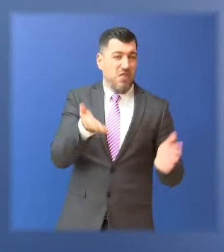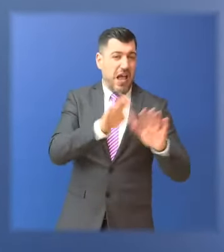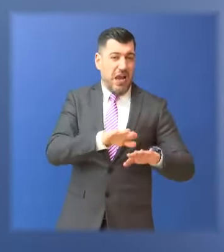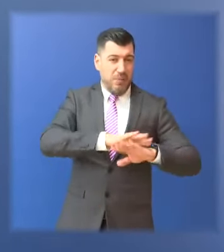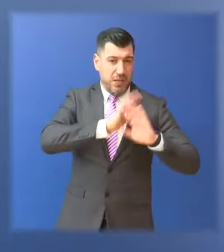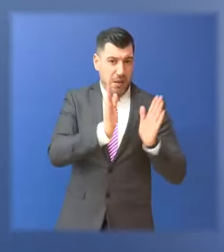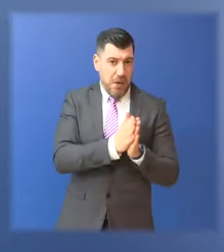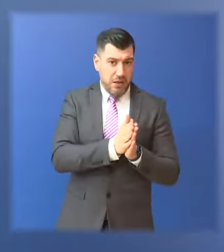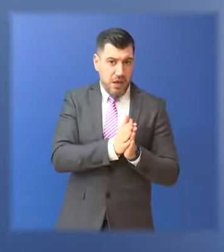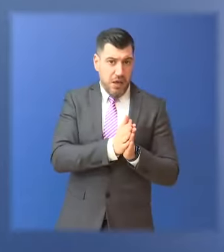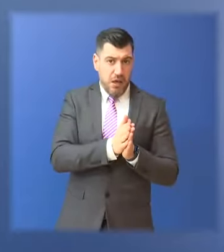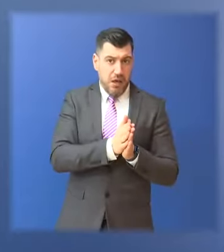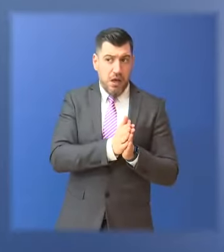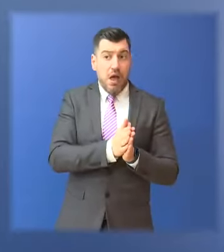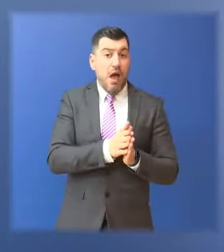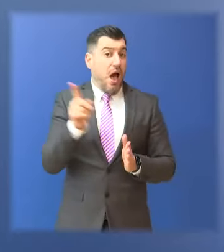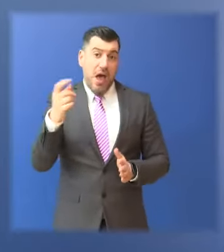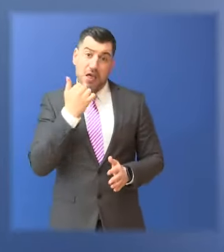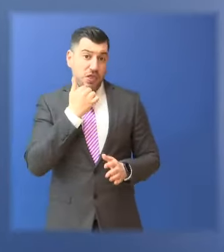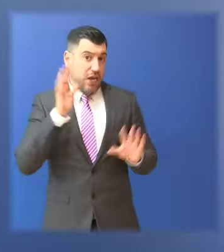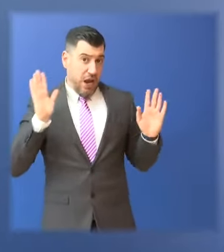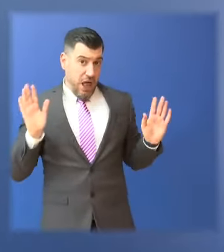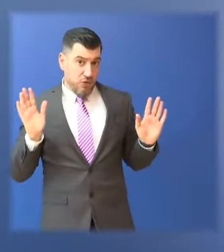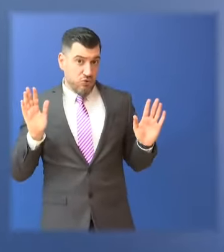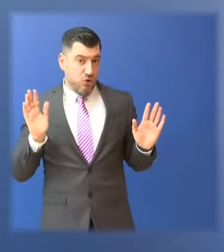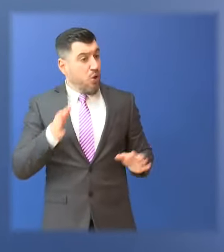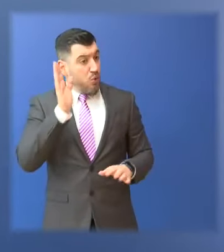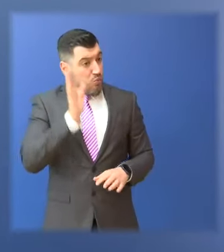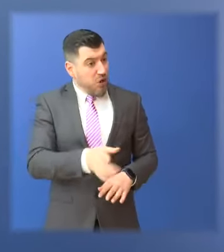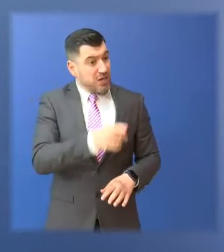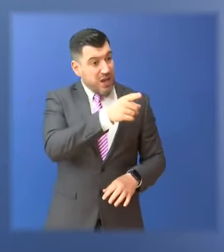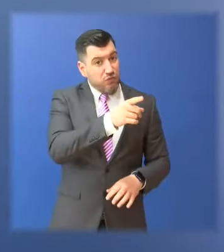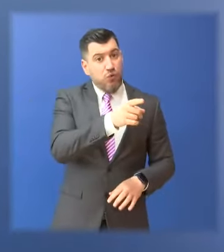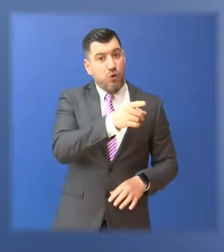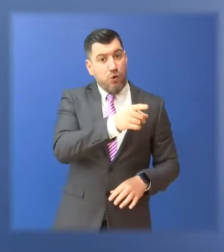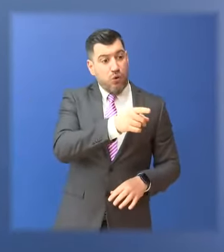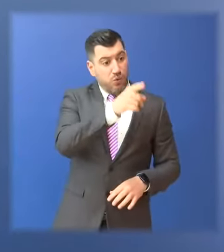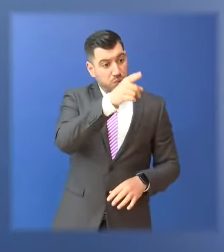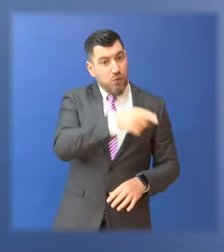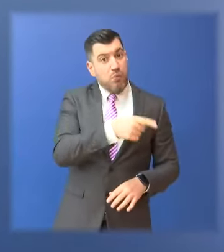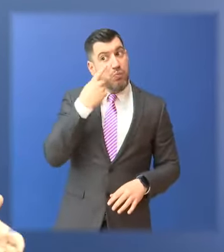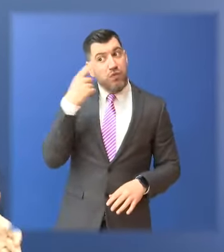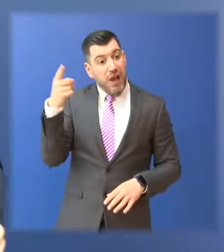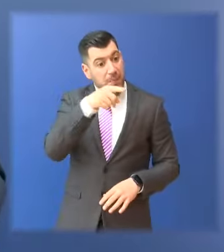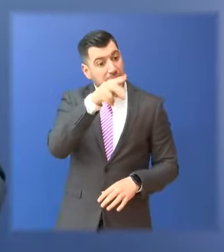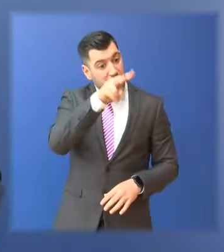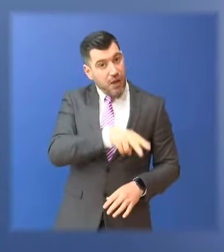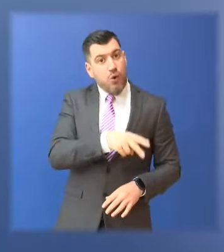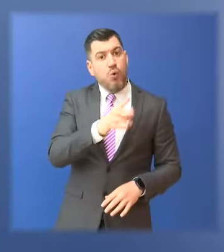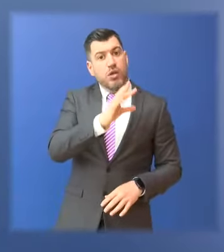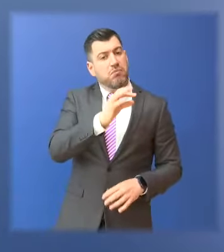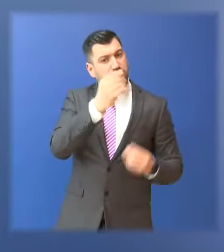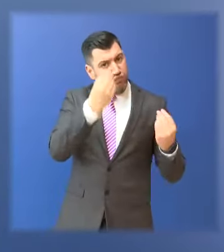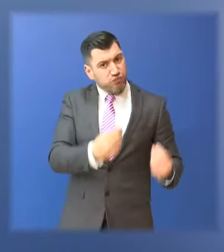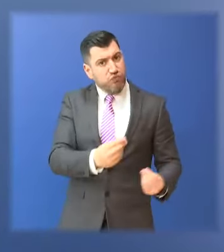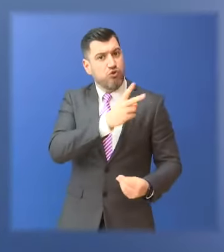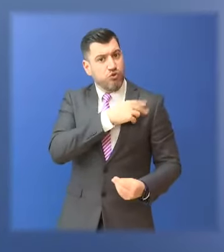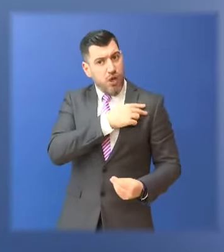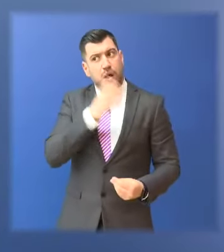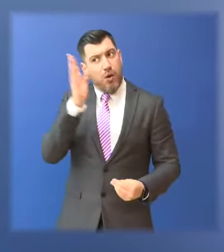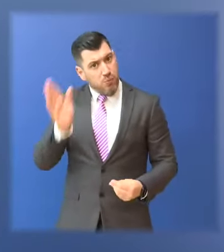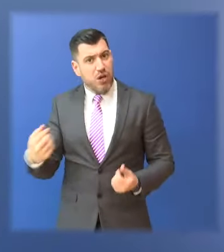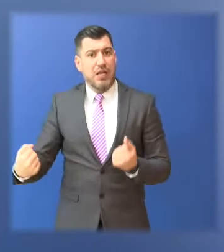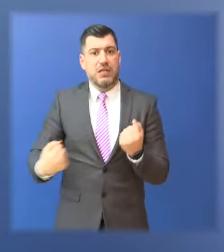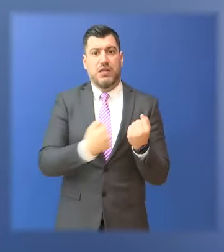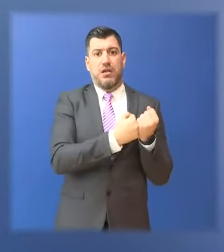μισό που εμείς δεν το θέλουμε, είναι δικαίωμά σου. Άρα γιατί να μην στηρίξεις αυτό το οποίο εσύ θεωρείς μισό? Και πέρα περιμένουμε τις αποφάσεις και τις